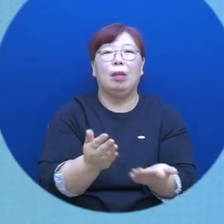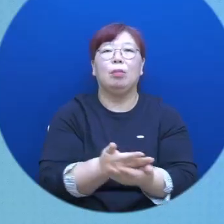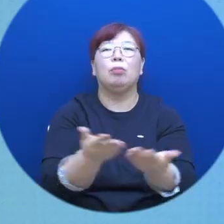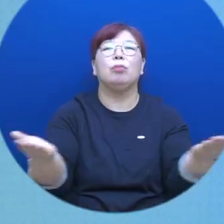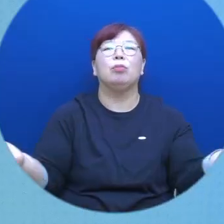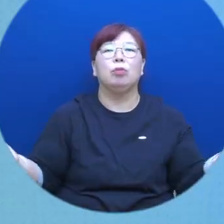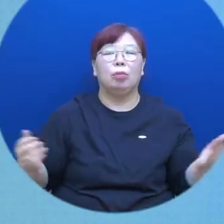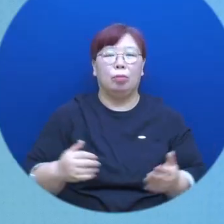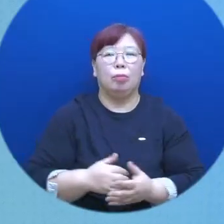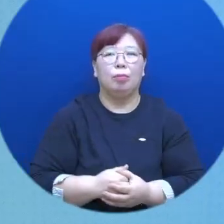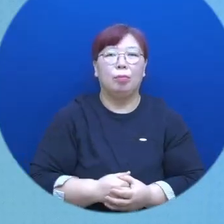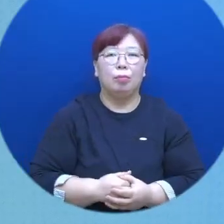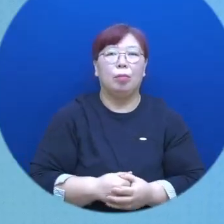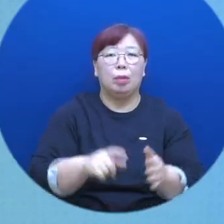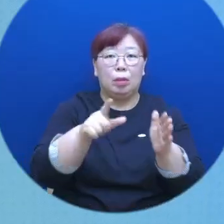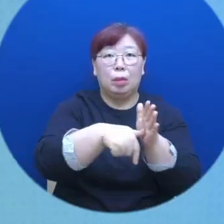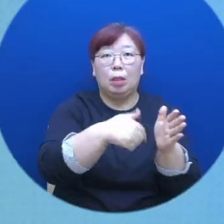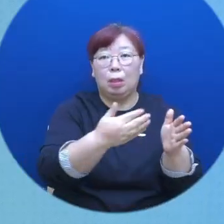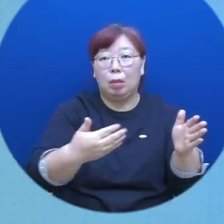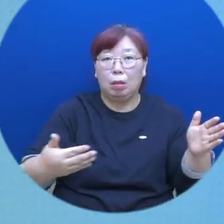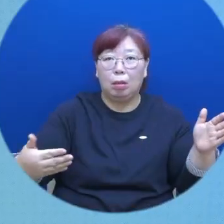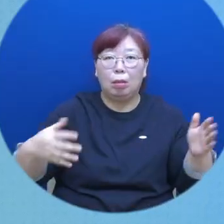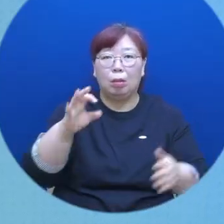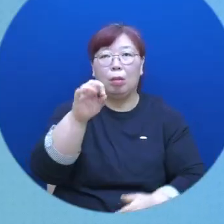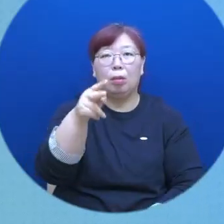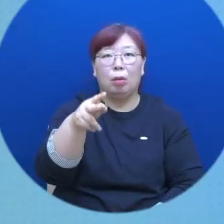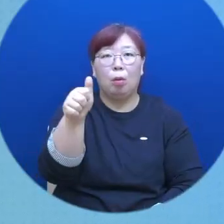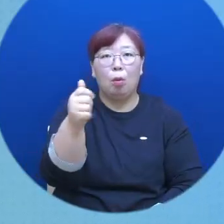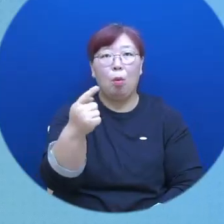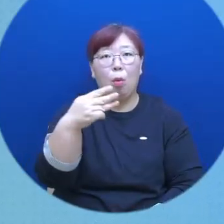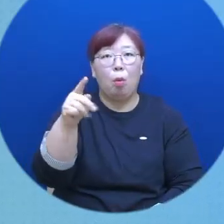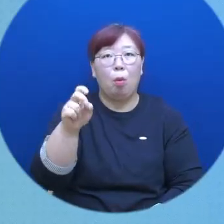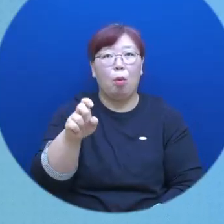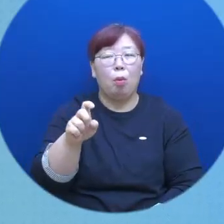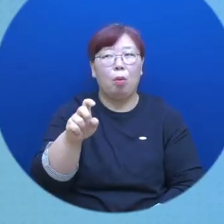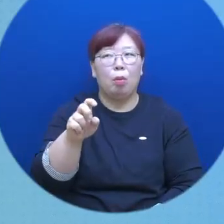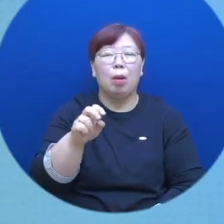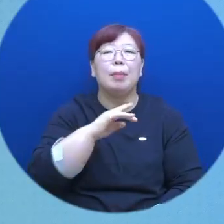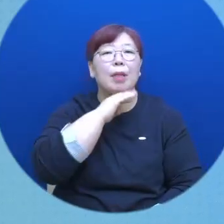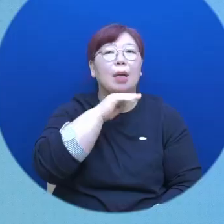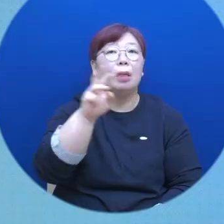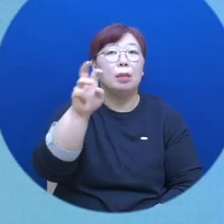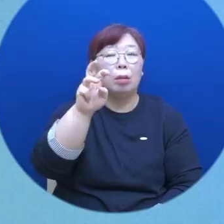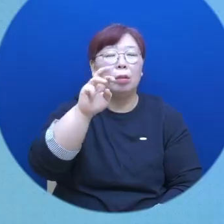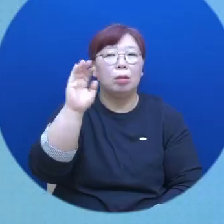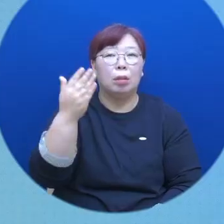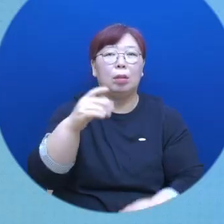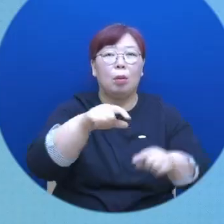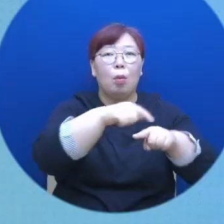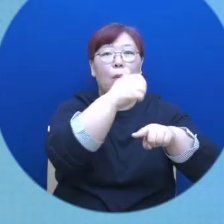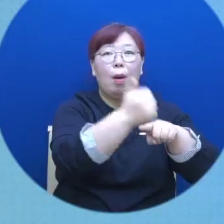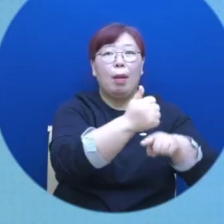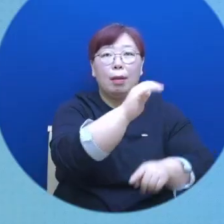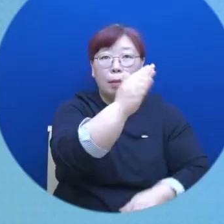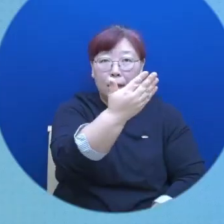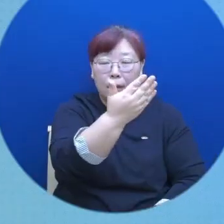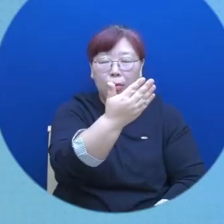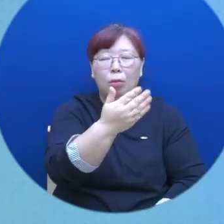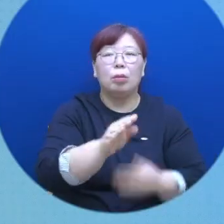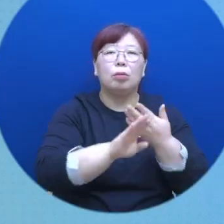갔어요. 여호람이 30살 때 왕이 됐는데 왕의 권력이